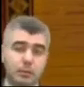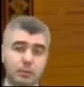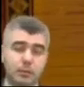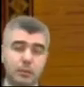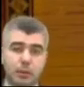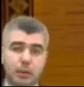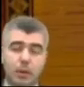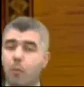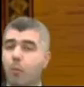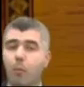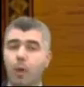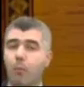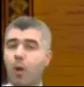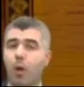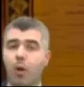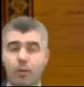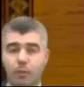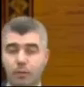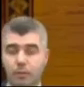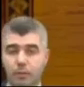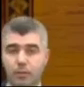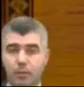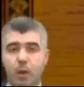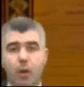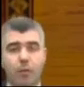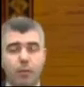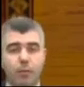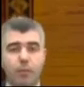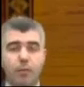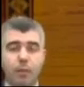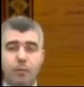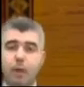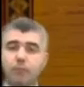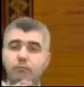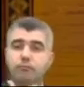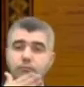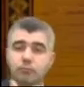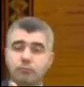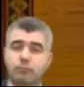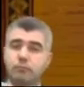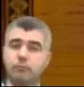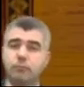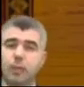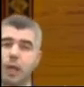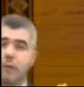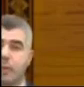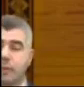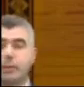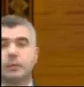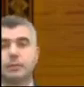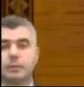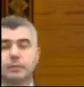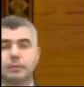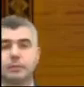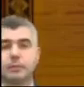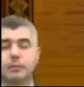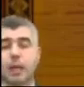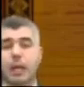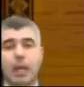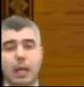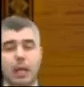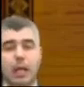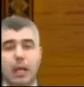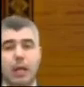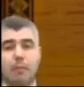وحماية السكان والسماح أخيرا بوصول المساعدات الإنسانية إلى قطاع غزة. في لبنان